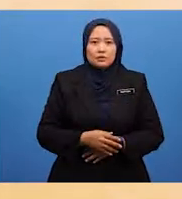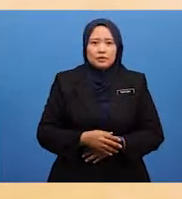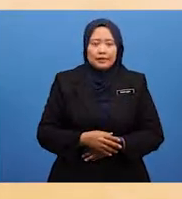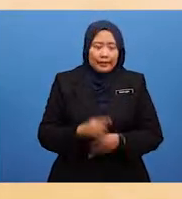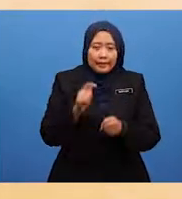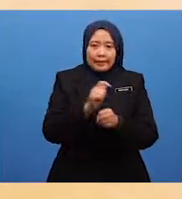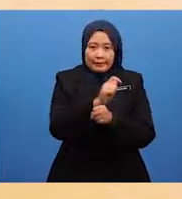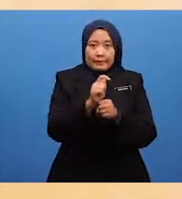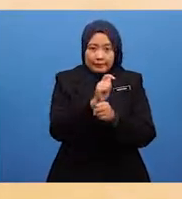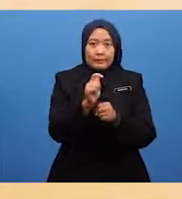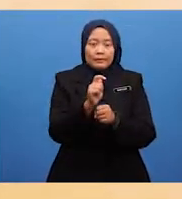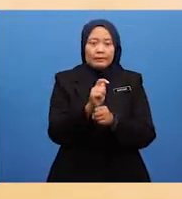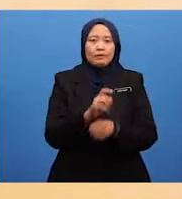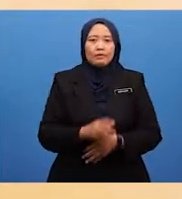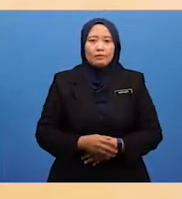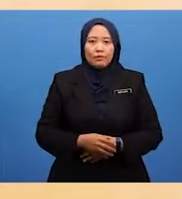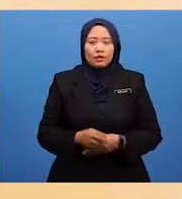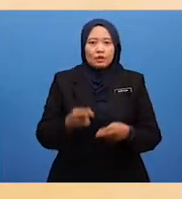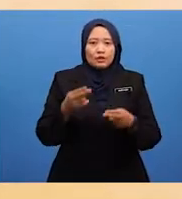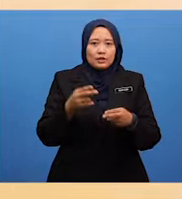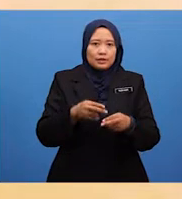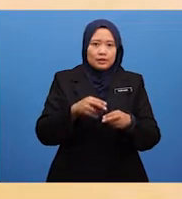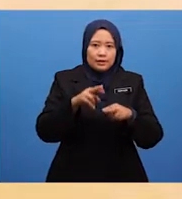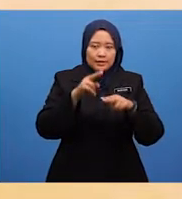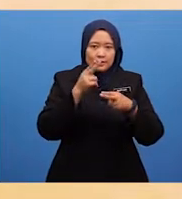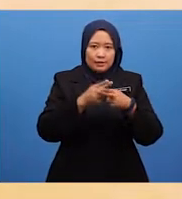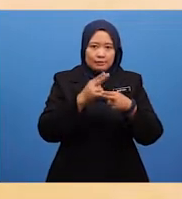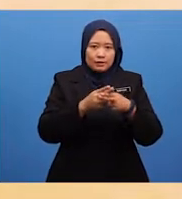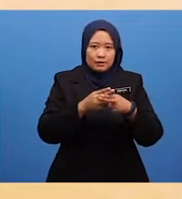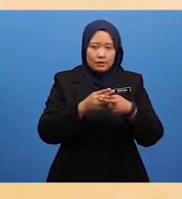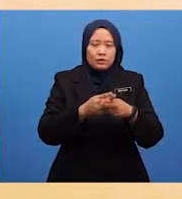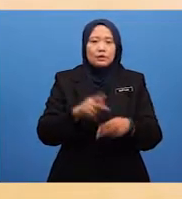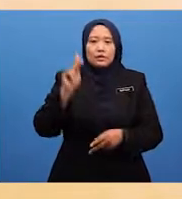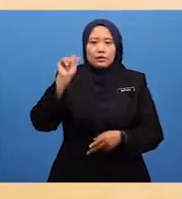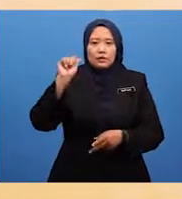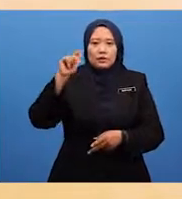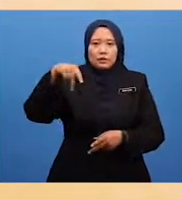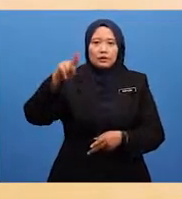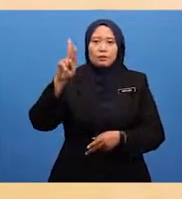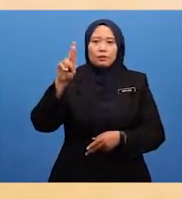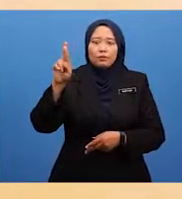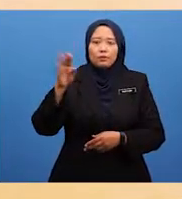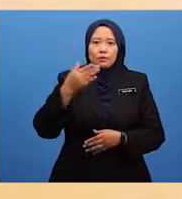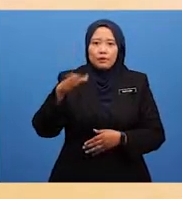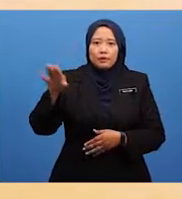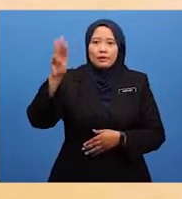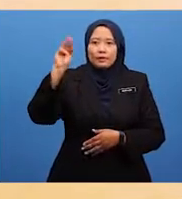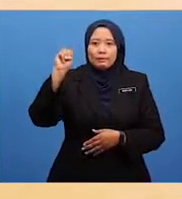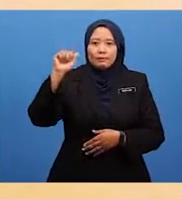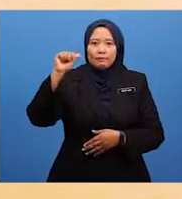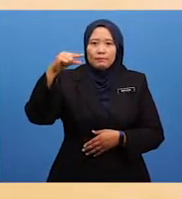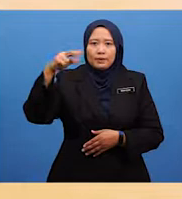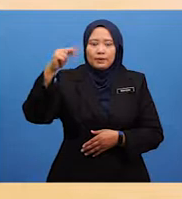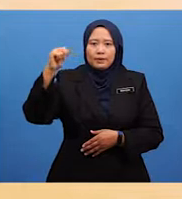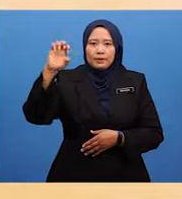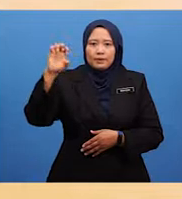Tepung yang digunakan itu dinamakan serbuk kapur magnesium. Ia